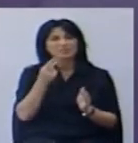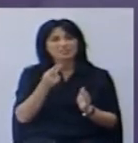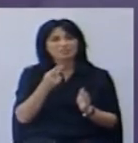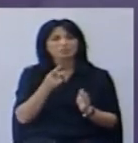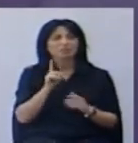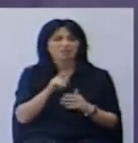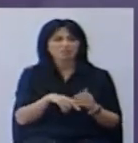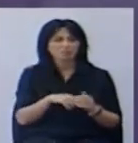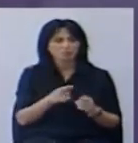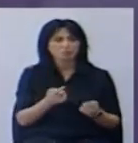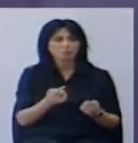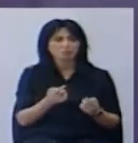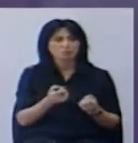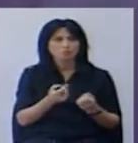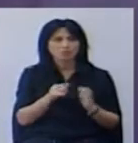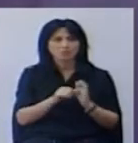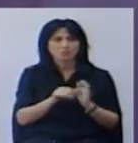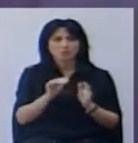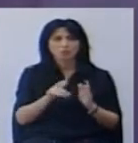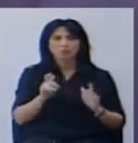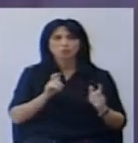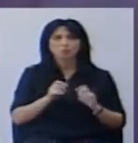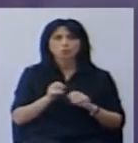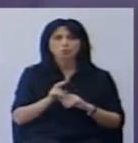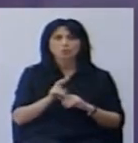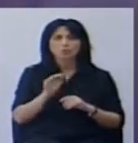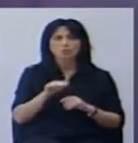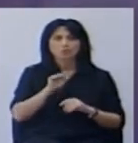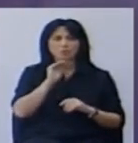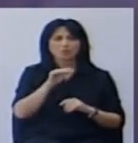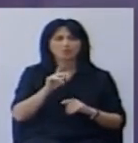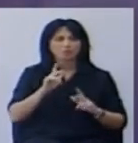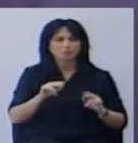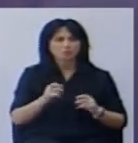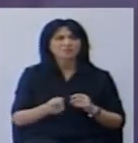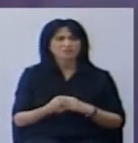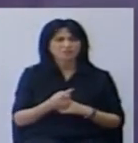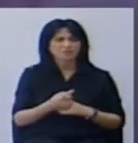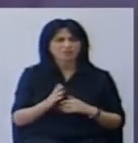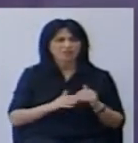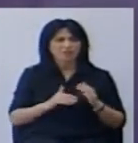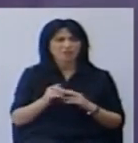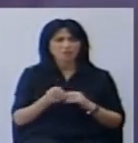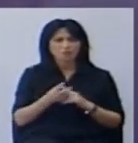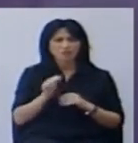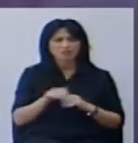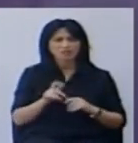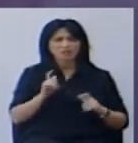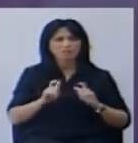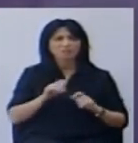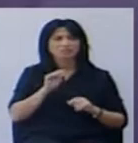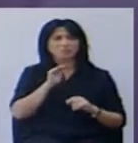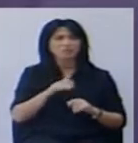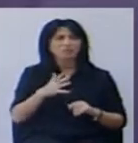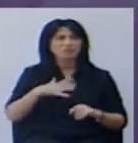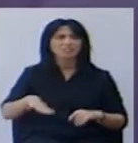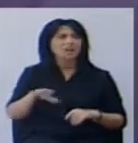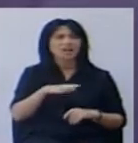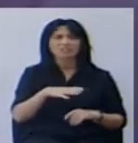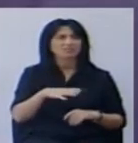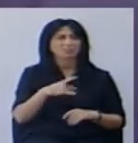უფრო დავიჯერებდი და 60000 სტუდენტი, 12000 პროფესორ მასწავლებელი, მე მგონი კვალიფიციური 12000 პროფესორ მასწავლებელი მთელ